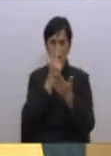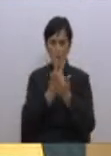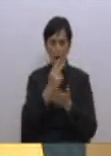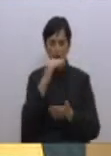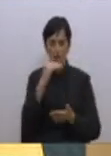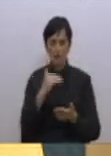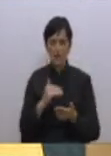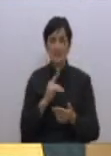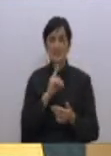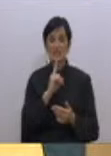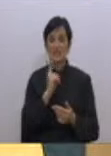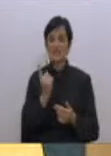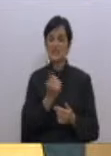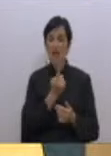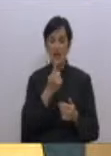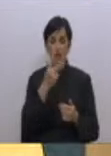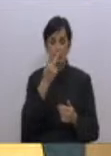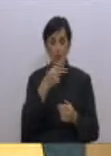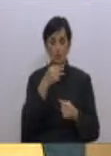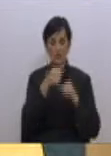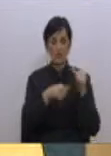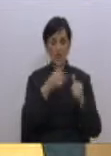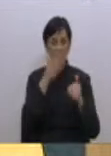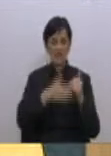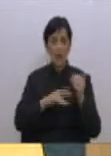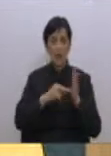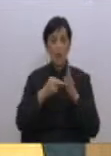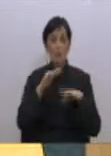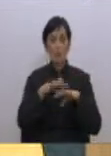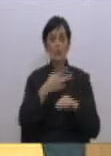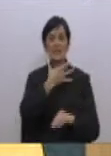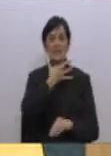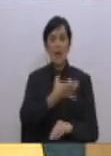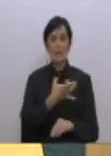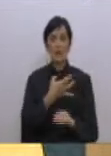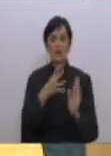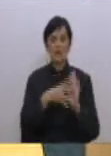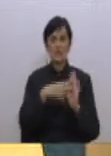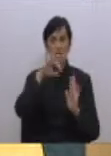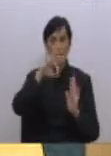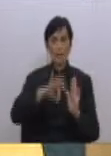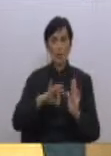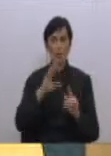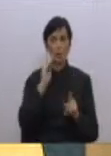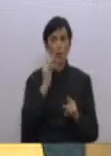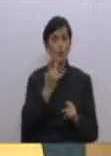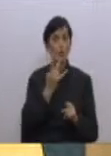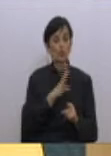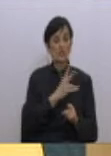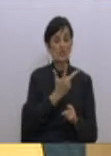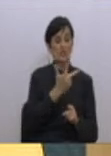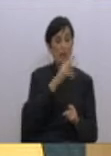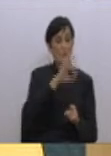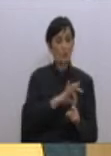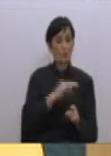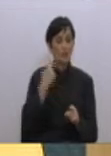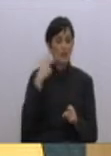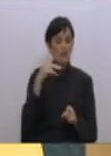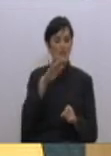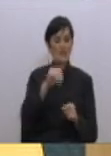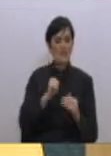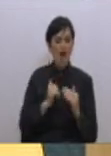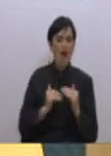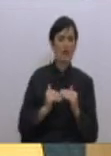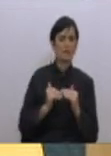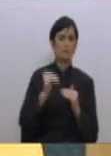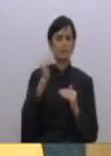დასრულდა წელი, 20 წელი. ანუ ბიუჯეტის დეფიციტი 9%, როდესაც 3 უნდა იყოს, ვალი გაცდა